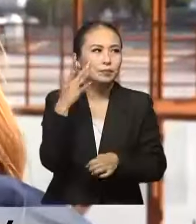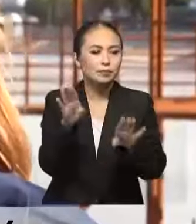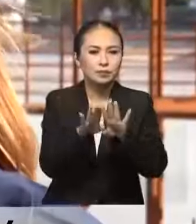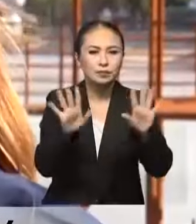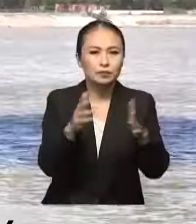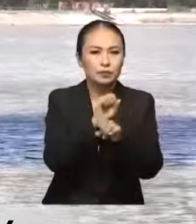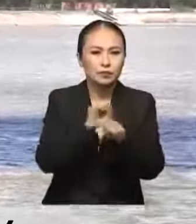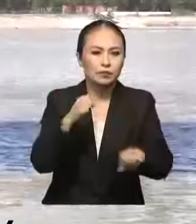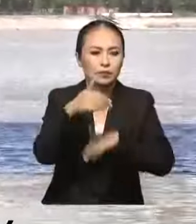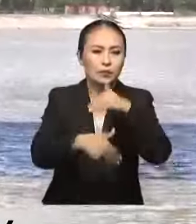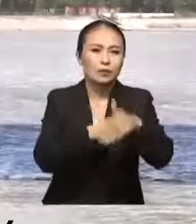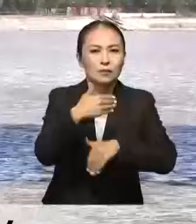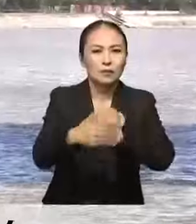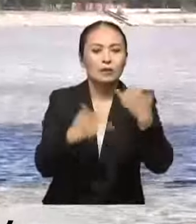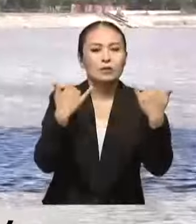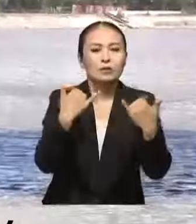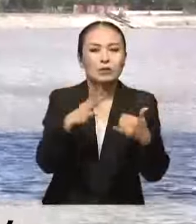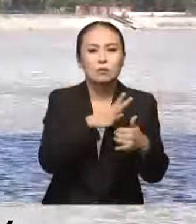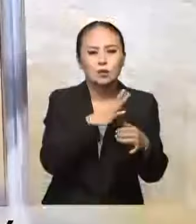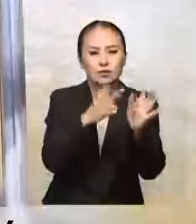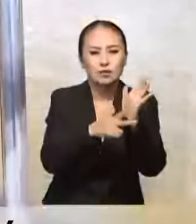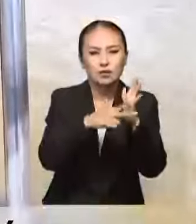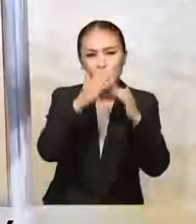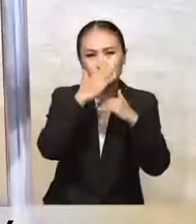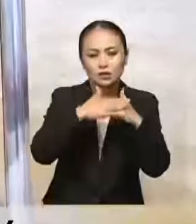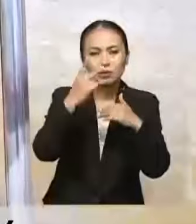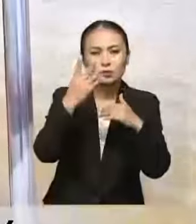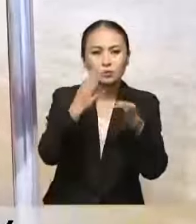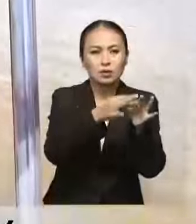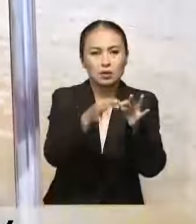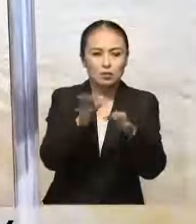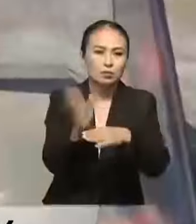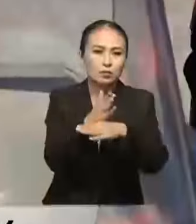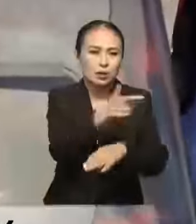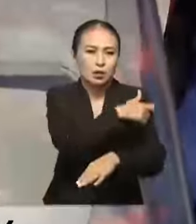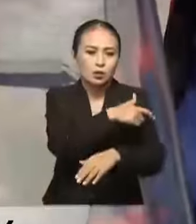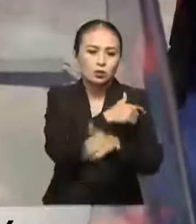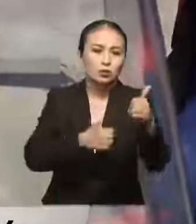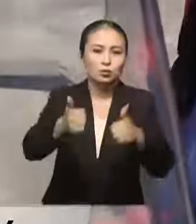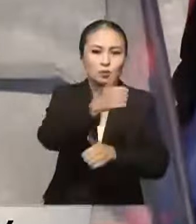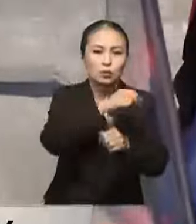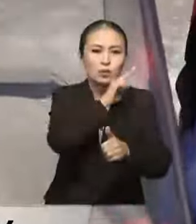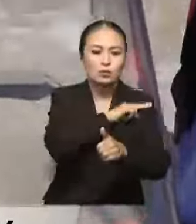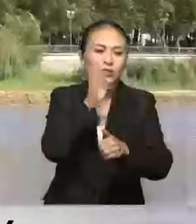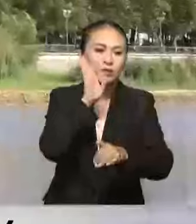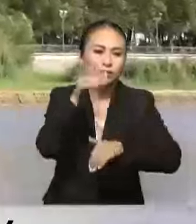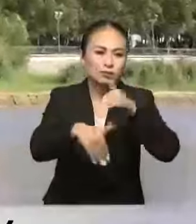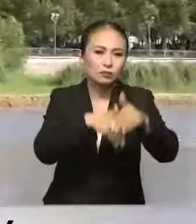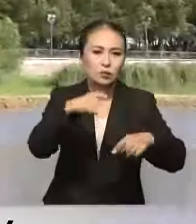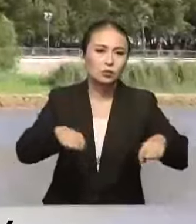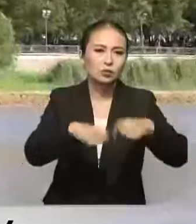күйде түсуге болмайды. Қазір өңірде 80-ге жуық құтқарушы 24 аумаққа бөлініп кезекшілікпен жұмыс істеп жатыр. Суға шомылу ережесін бұзған